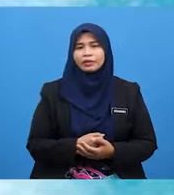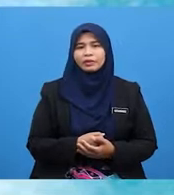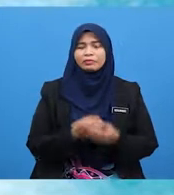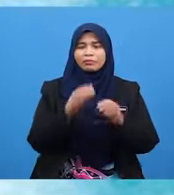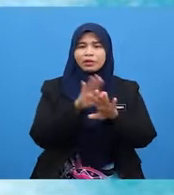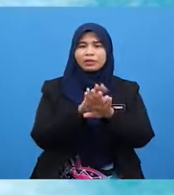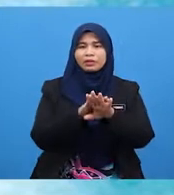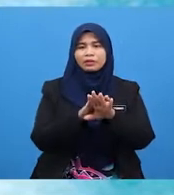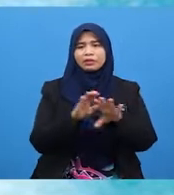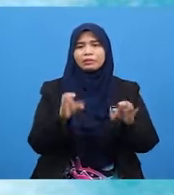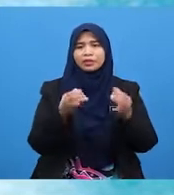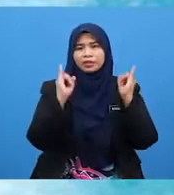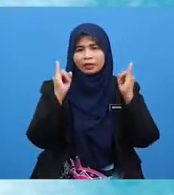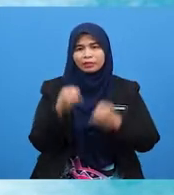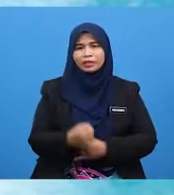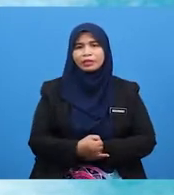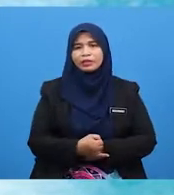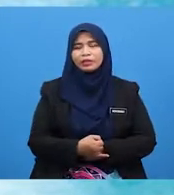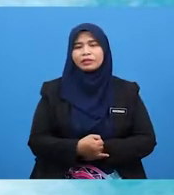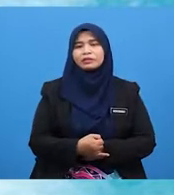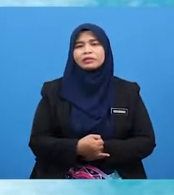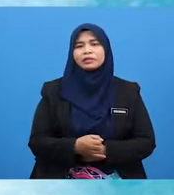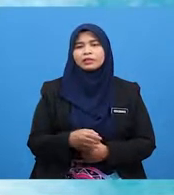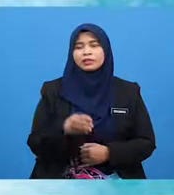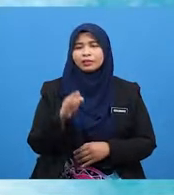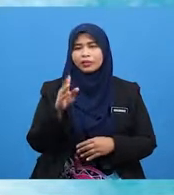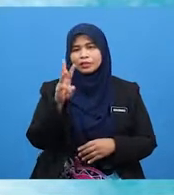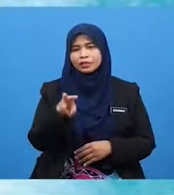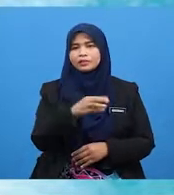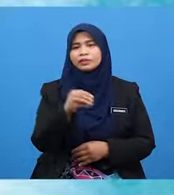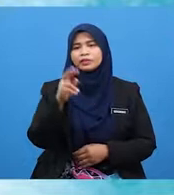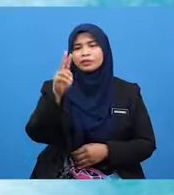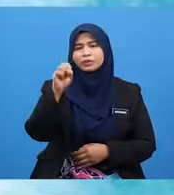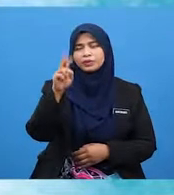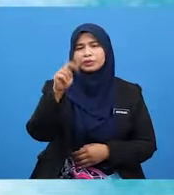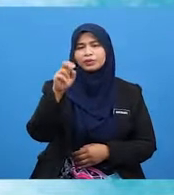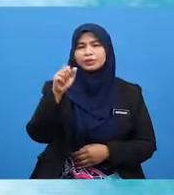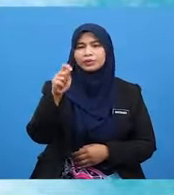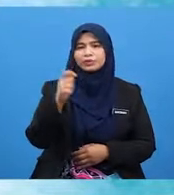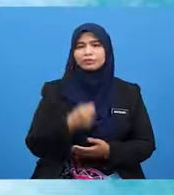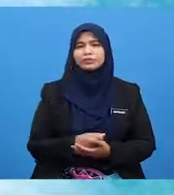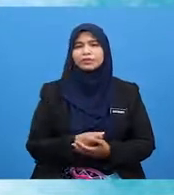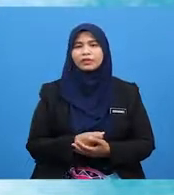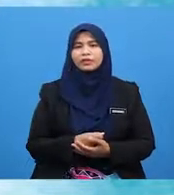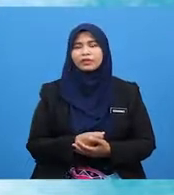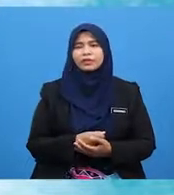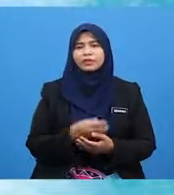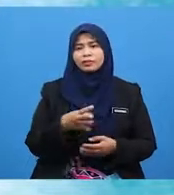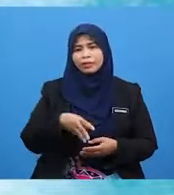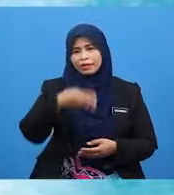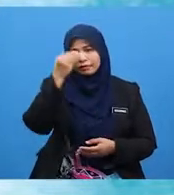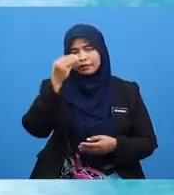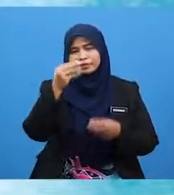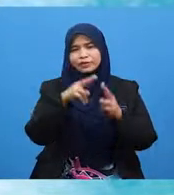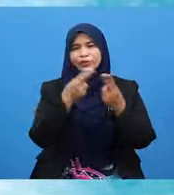banyak melakukan amal ibadat nawafil atau ibadat sunat. Beliau telah menghafaz Al-Quran sejak